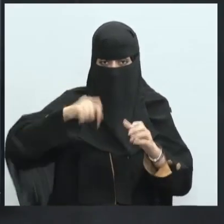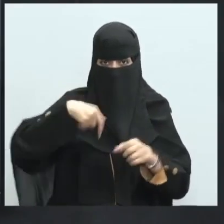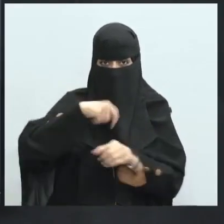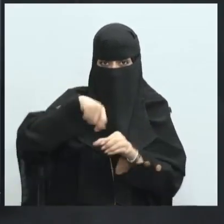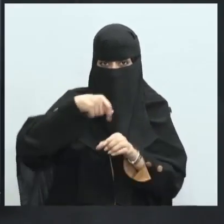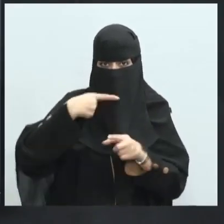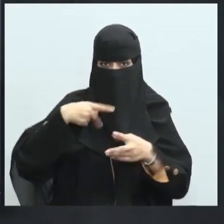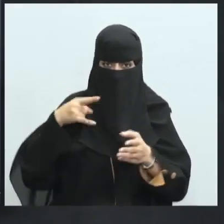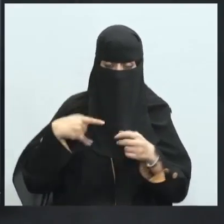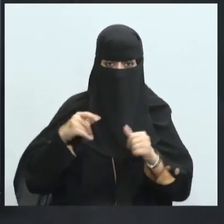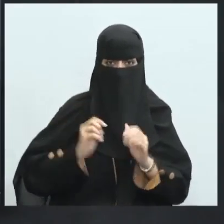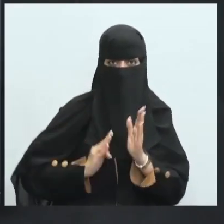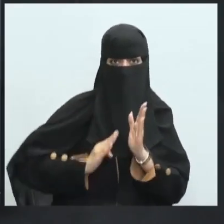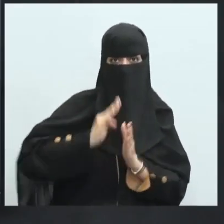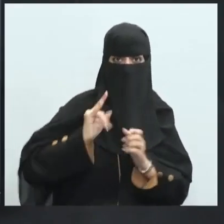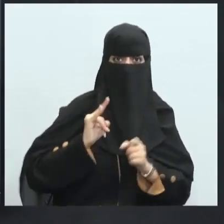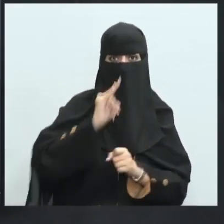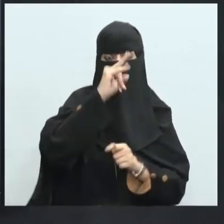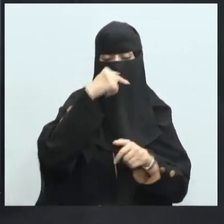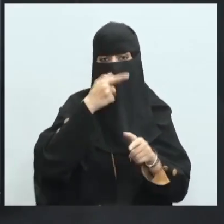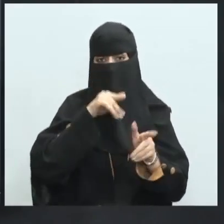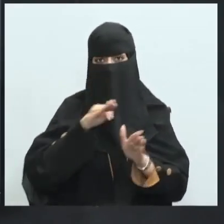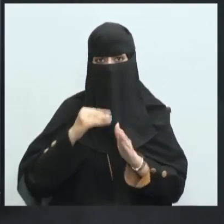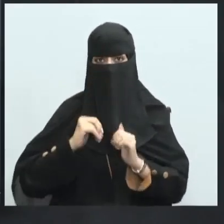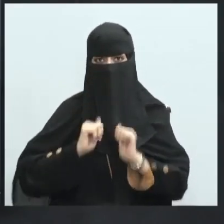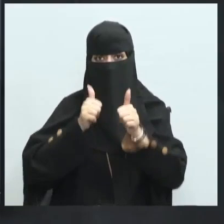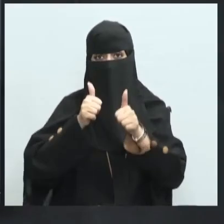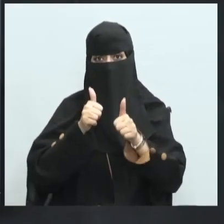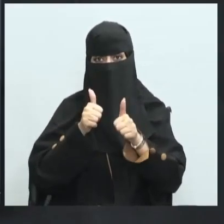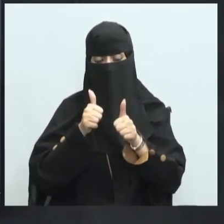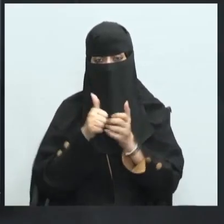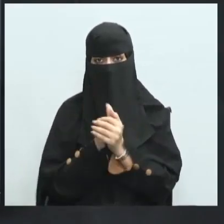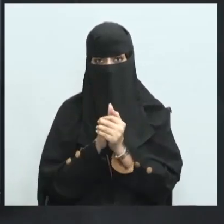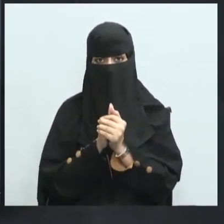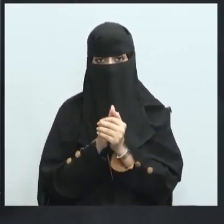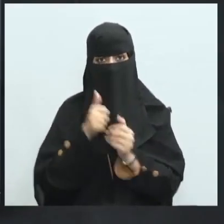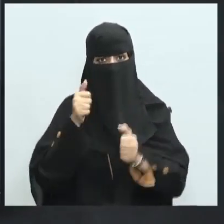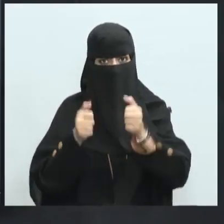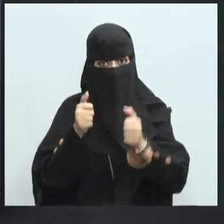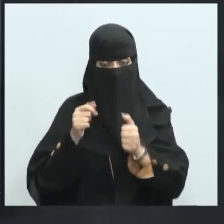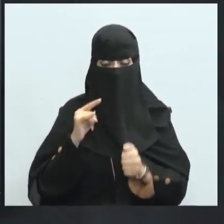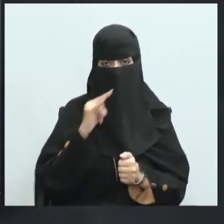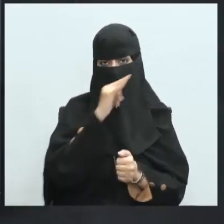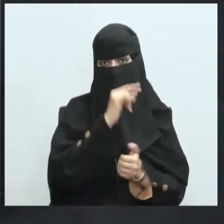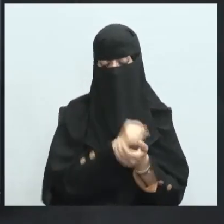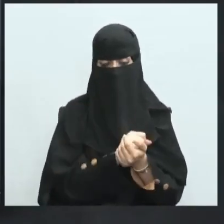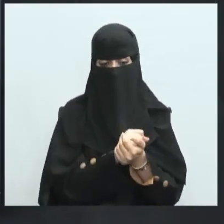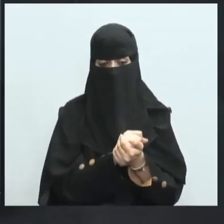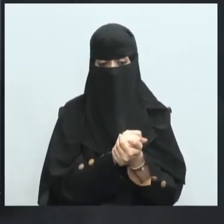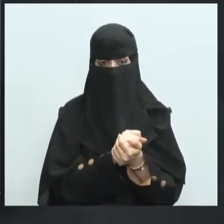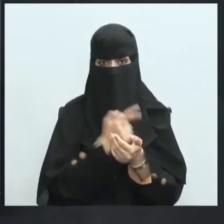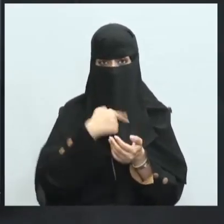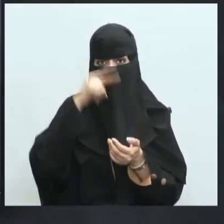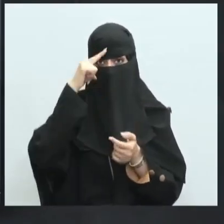على كفاءه تمكنه من قياده تلك الطائره ومن